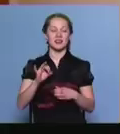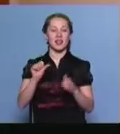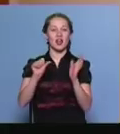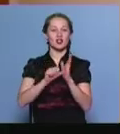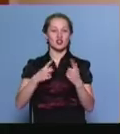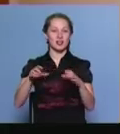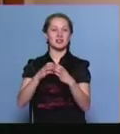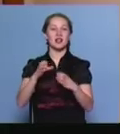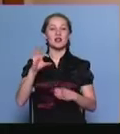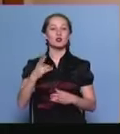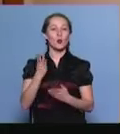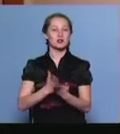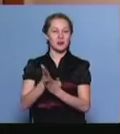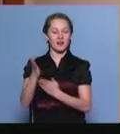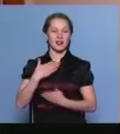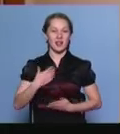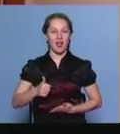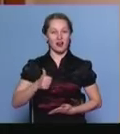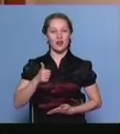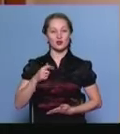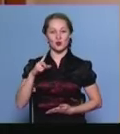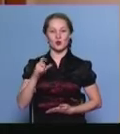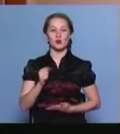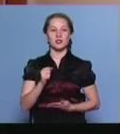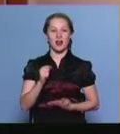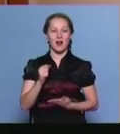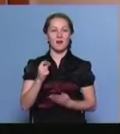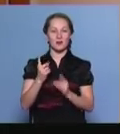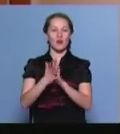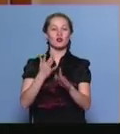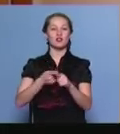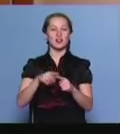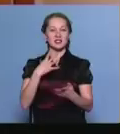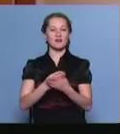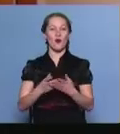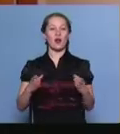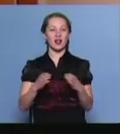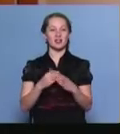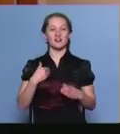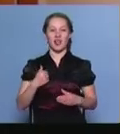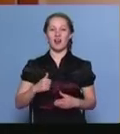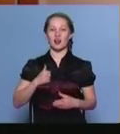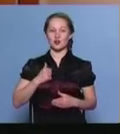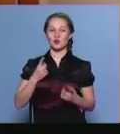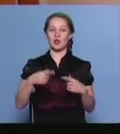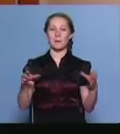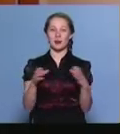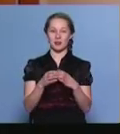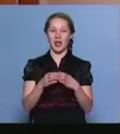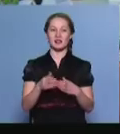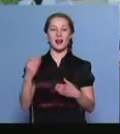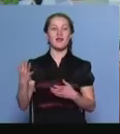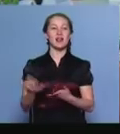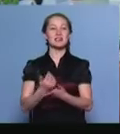социального направления. Я горжусь прежде всего за свой коллектив, я горжусь за наши предприятия, за их